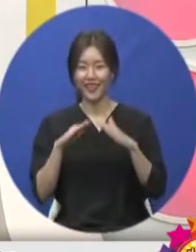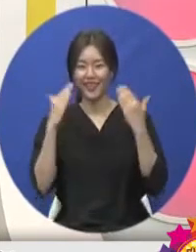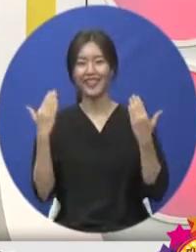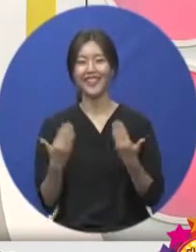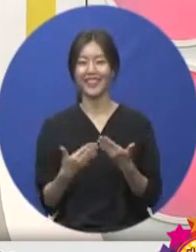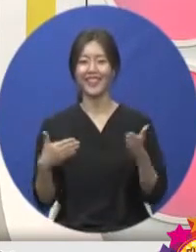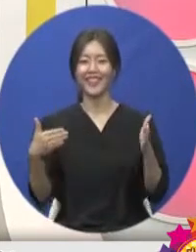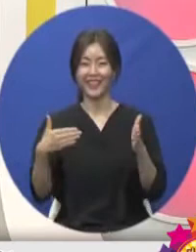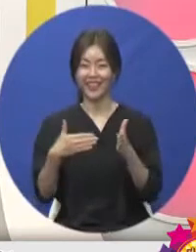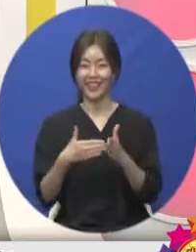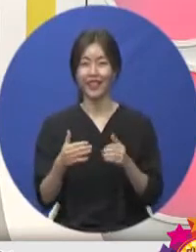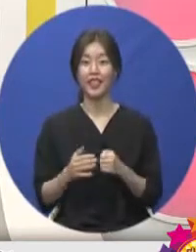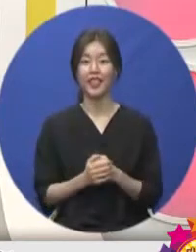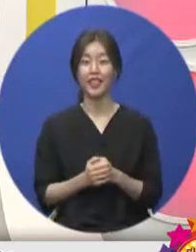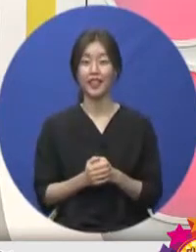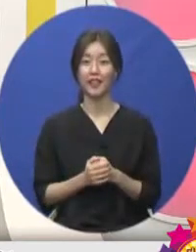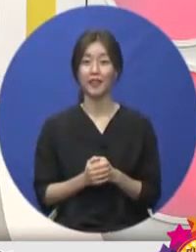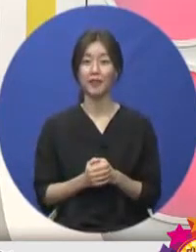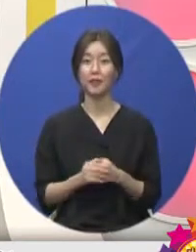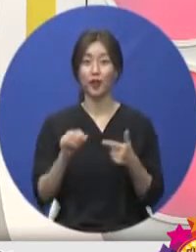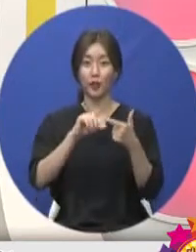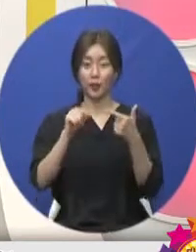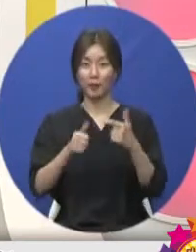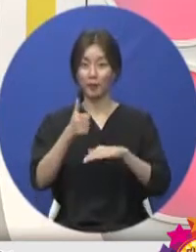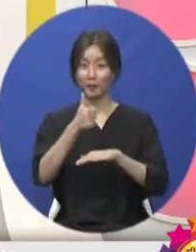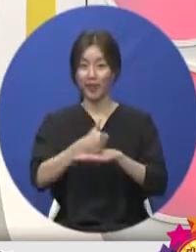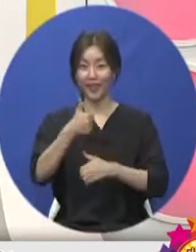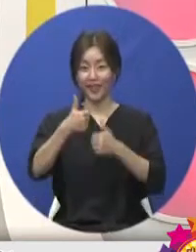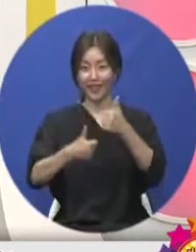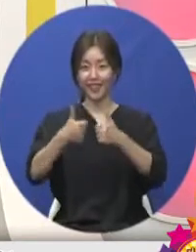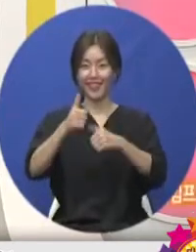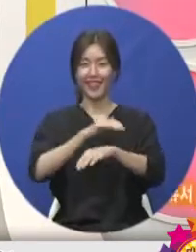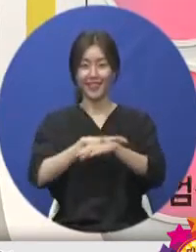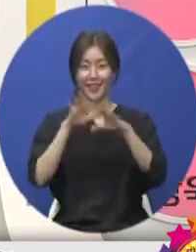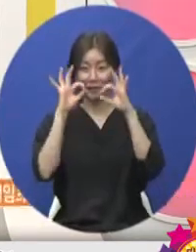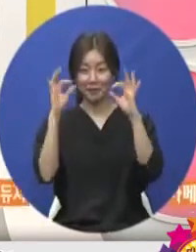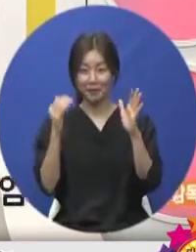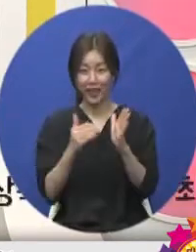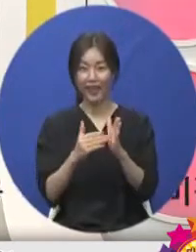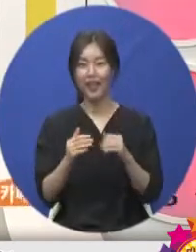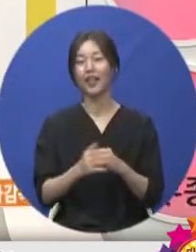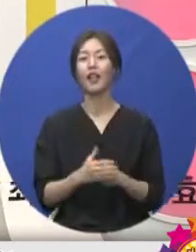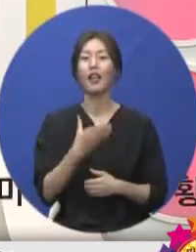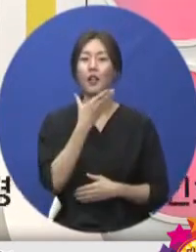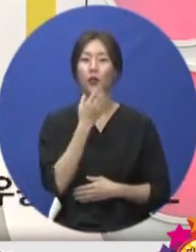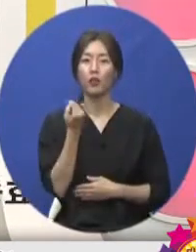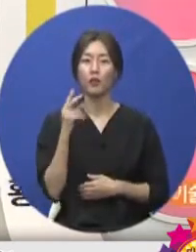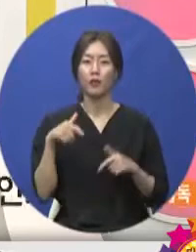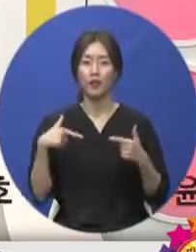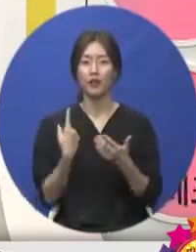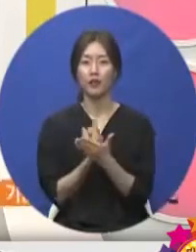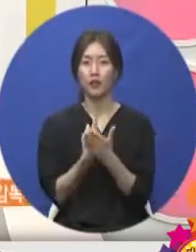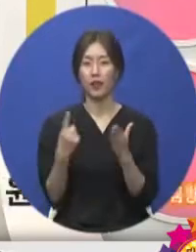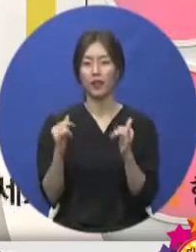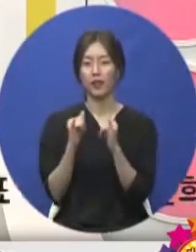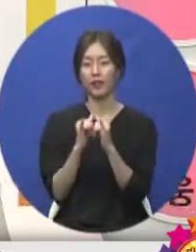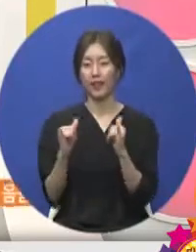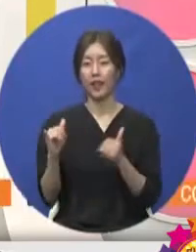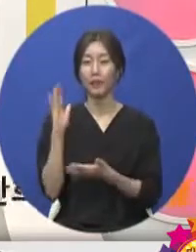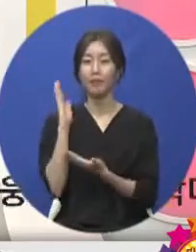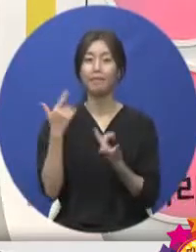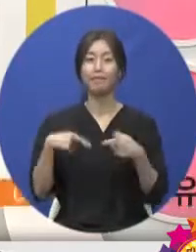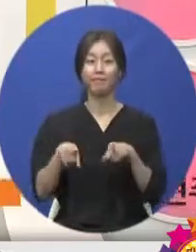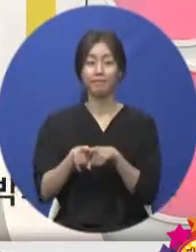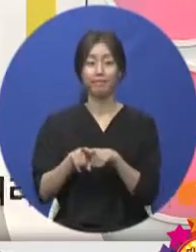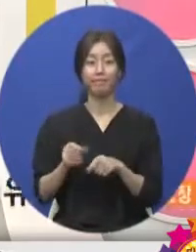여기까지입니다. 네. 보은의 달 월말 결선 즐겁게 보셨죠? 예. 자, 복지TV는 소외된 가정들의 얘기를 함께 나누고